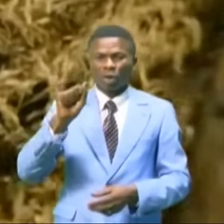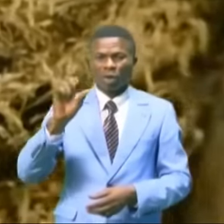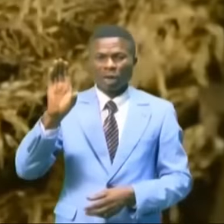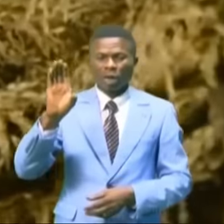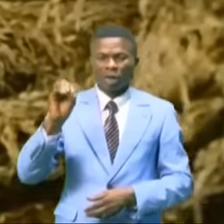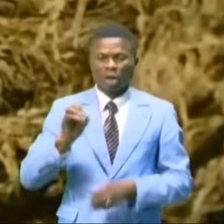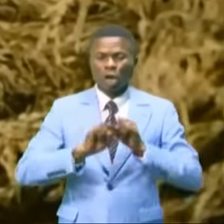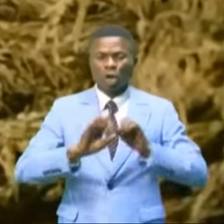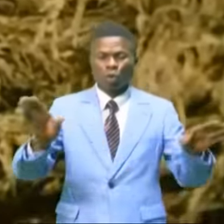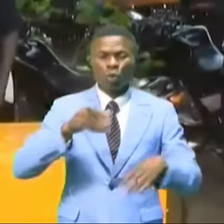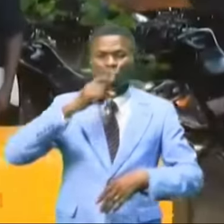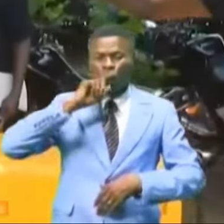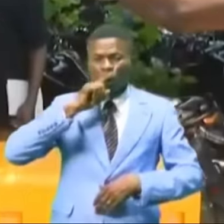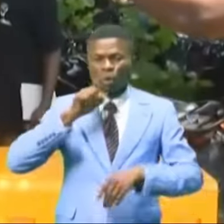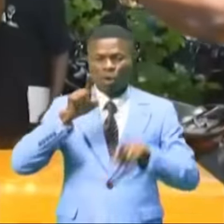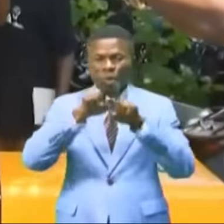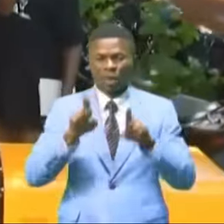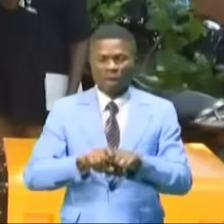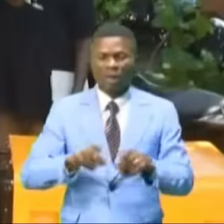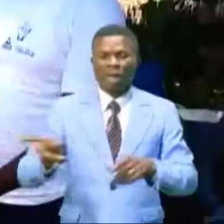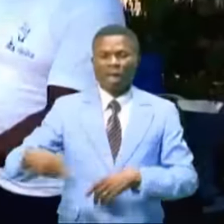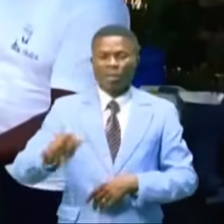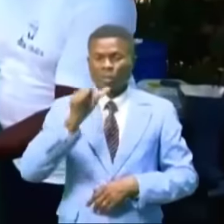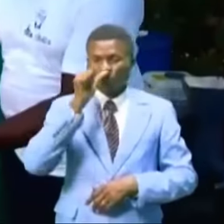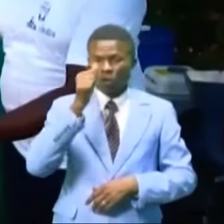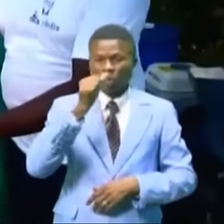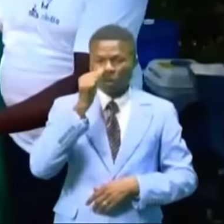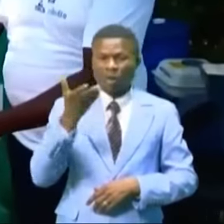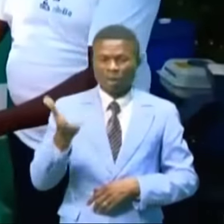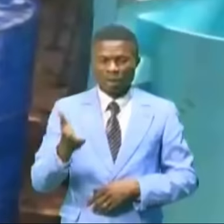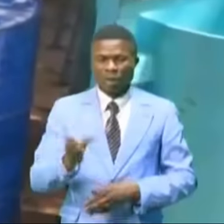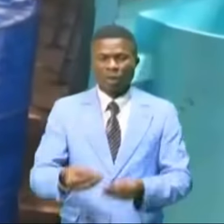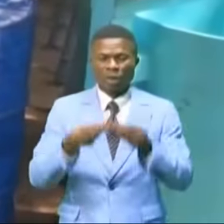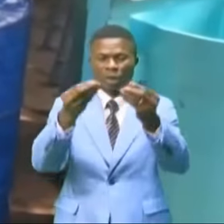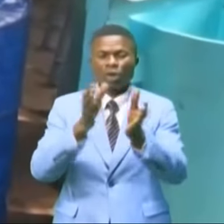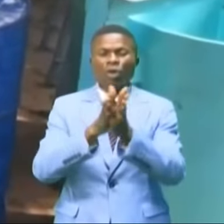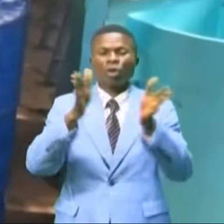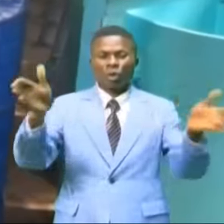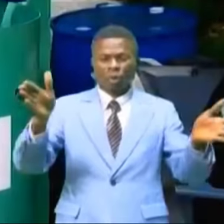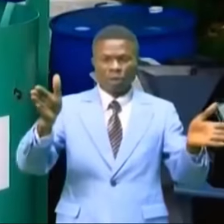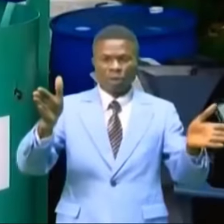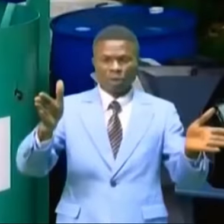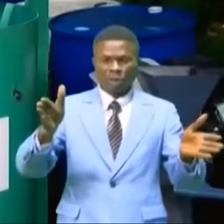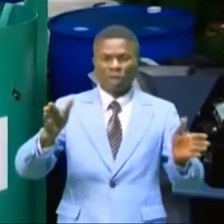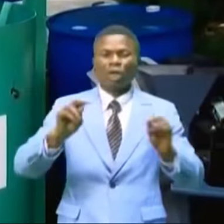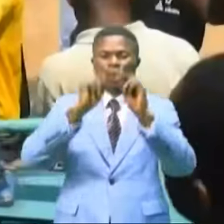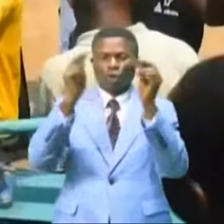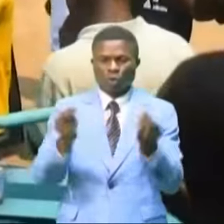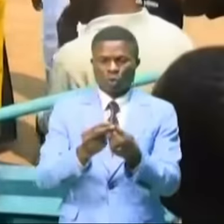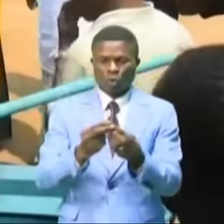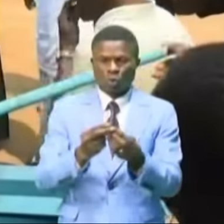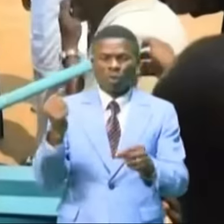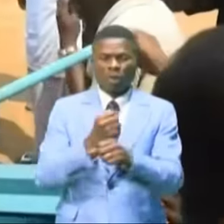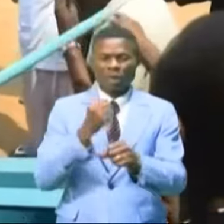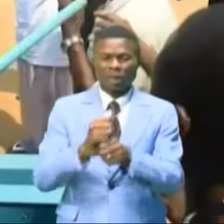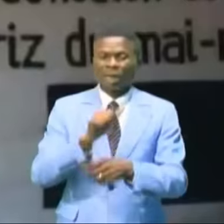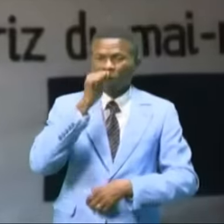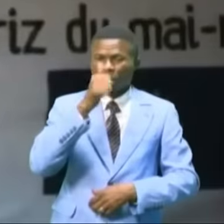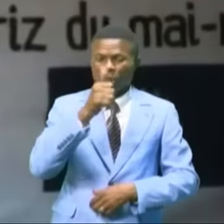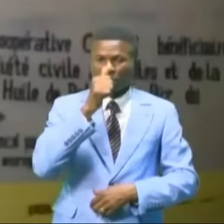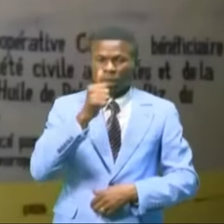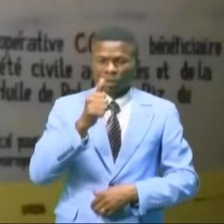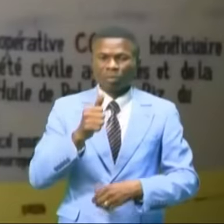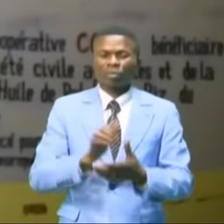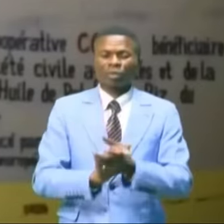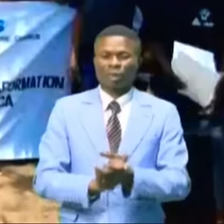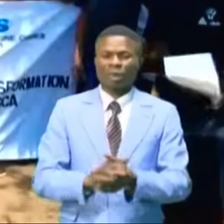palme, Eridima Indombe et de la Tchopokelange Trias a remis officiellement aux coopératives agricoles du Maïndombe, notamment